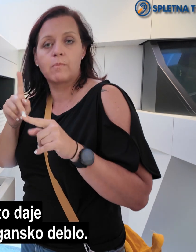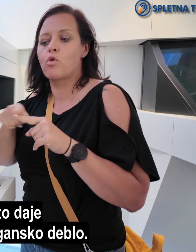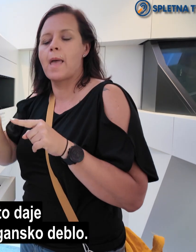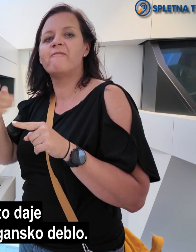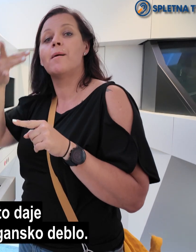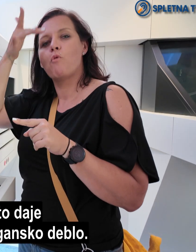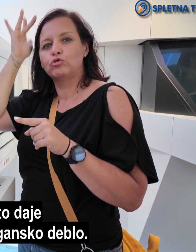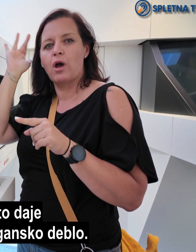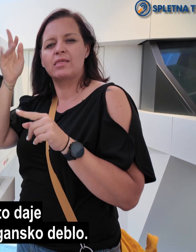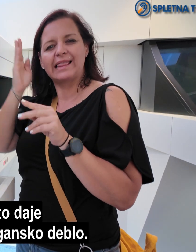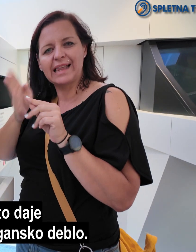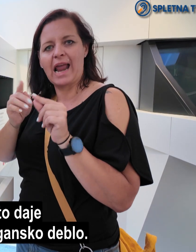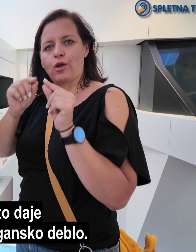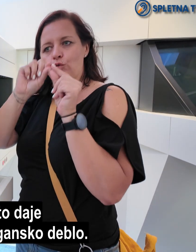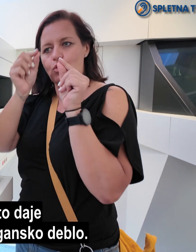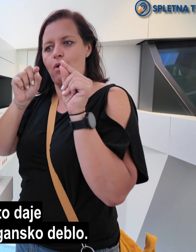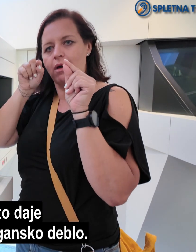daje naravnost v možgansko deblo.